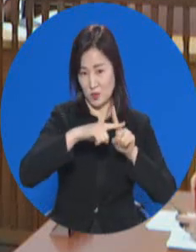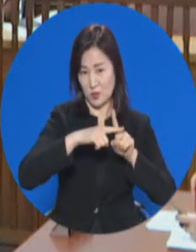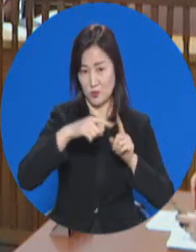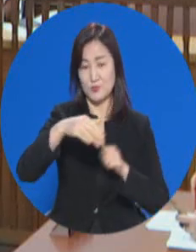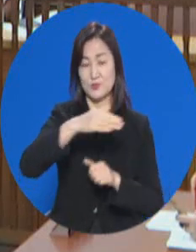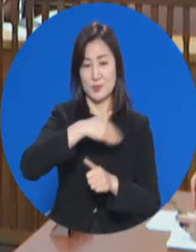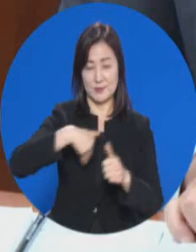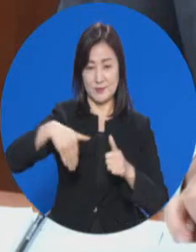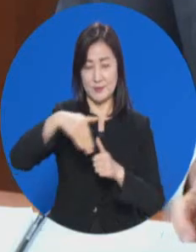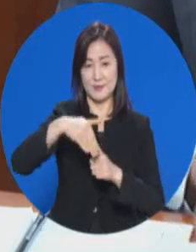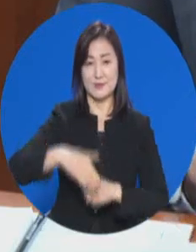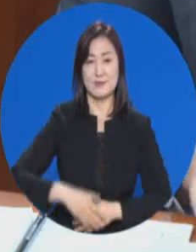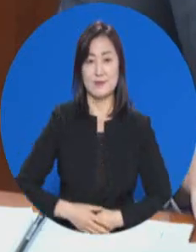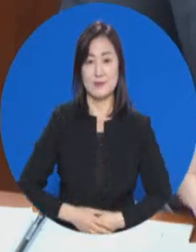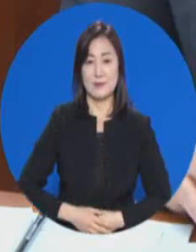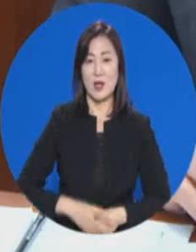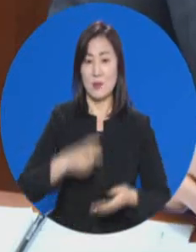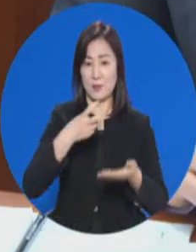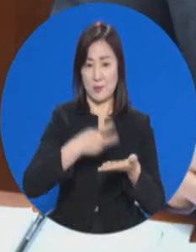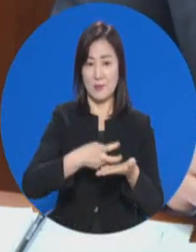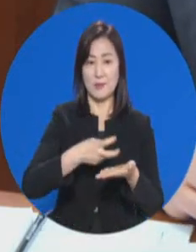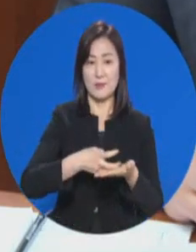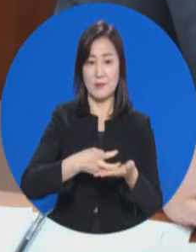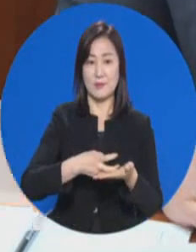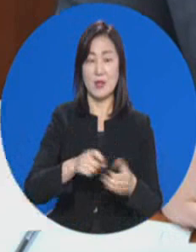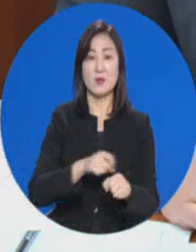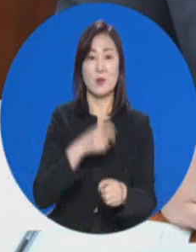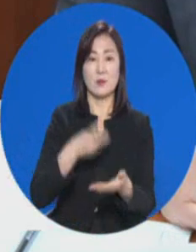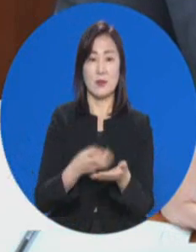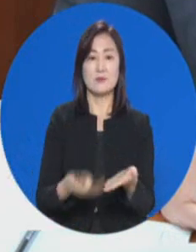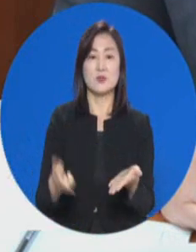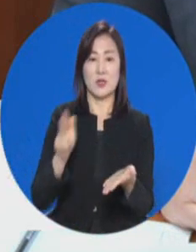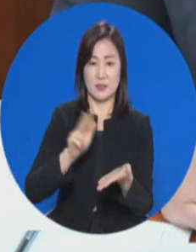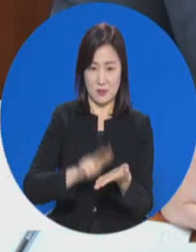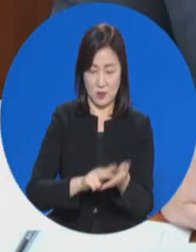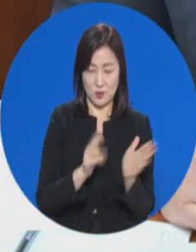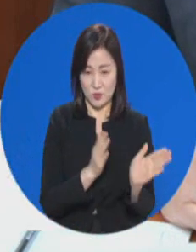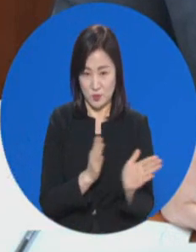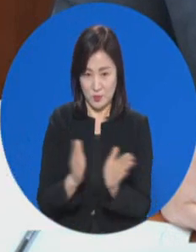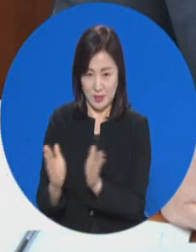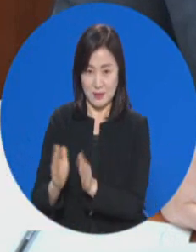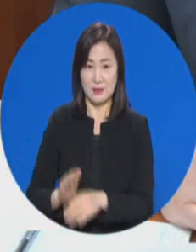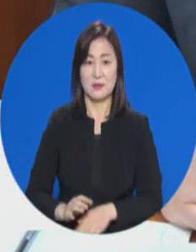진행됐습니다. 법이 또 특별법으로 마련돼가지고